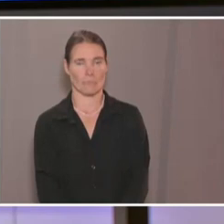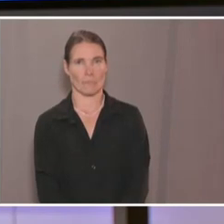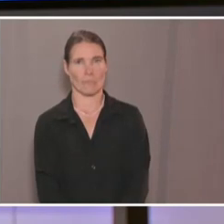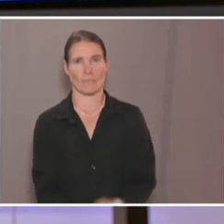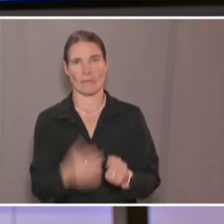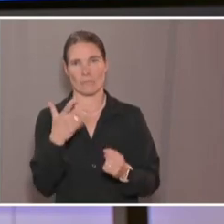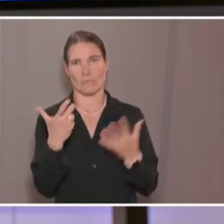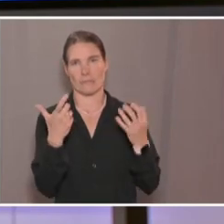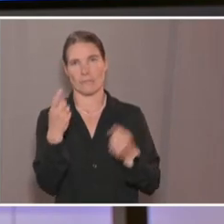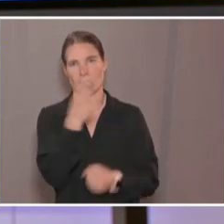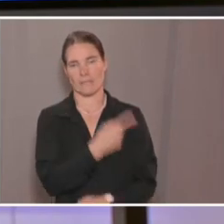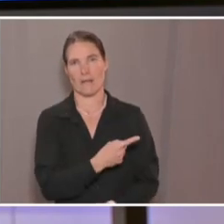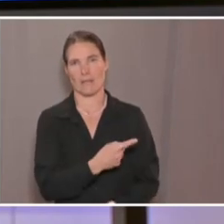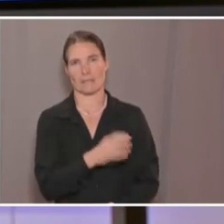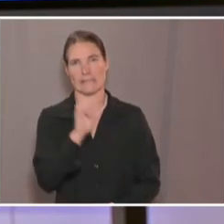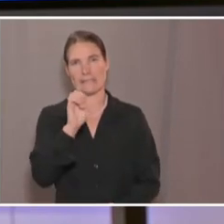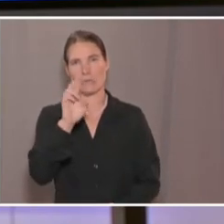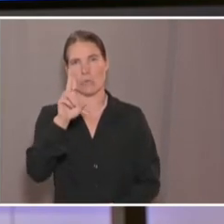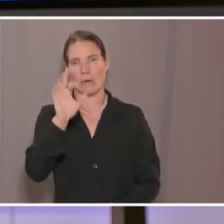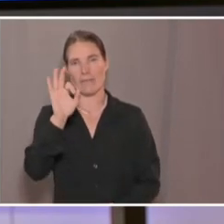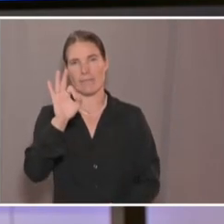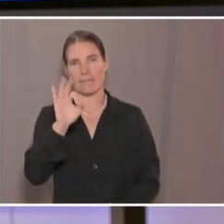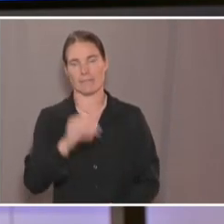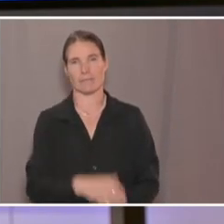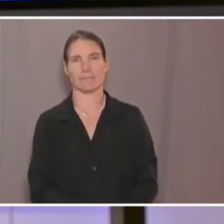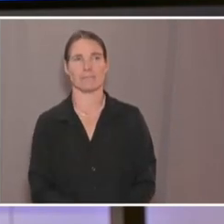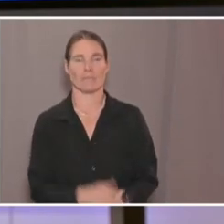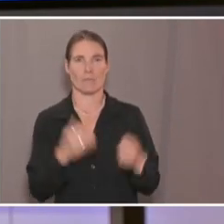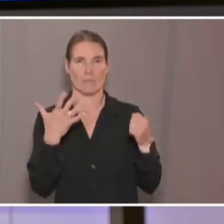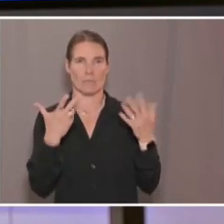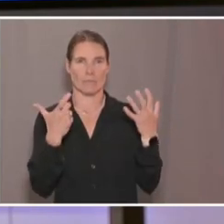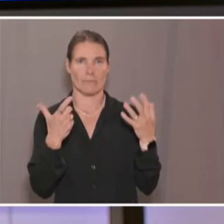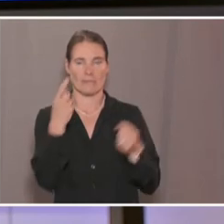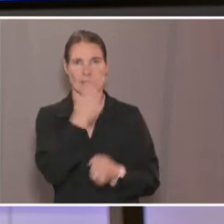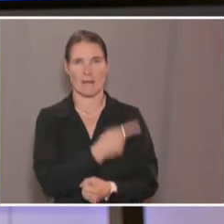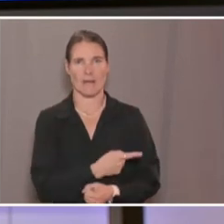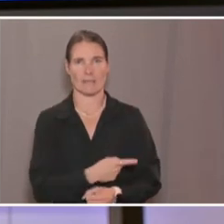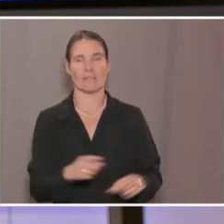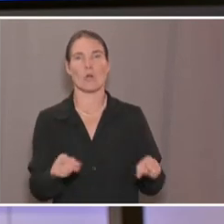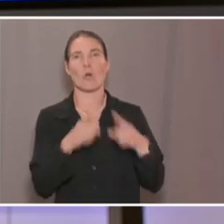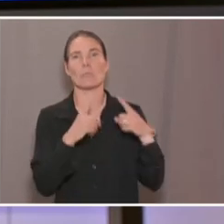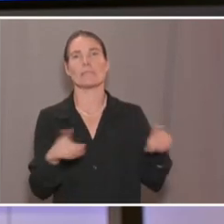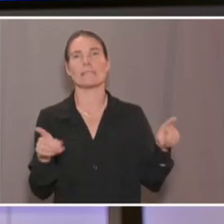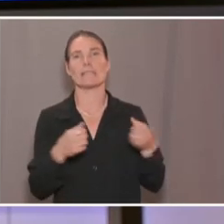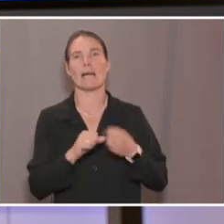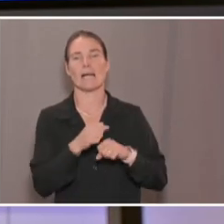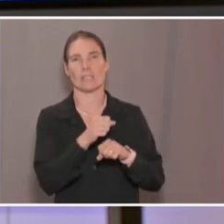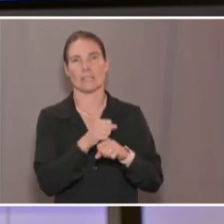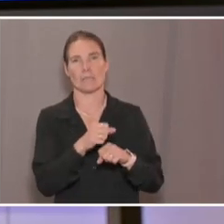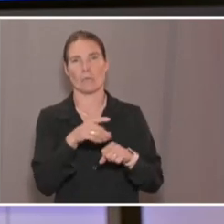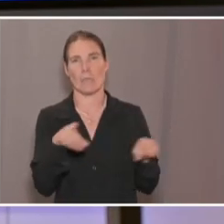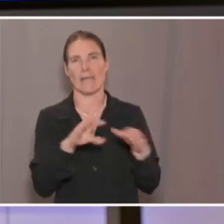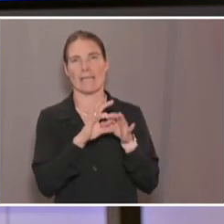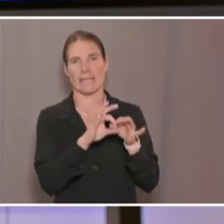75 Jahre EOF, 75 Jahre Radiomusik im Medley, komponiert und arrangiert vom Big Band-Leiter